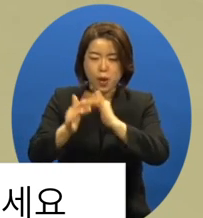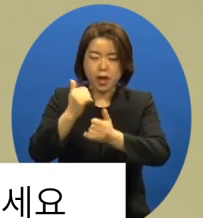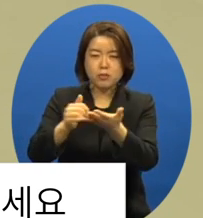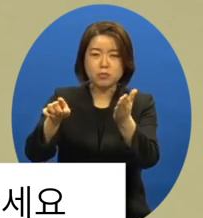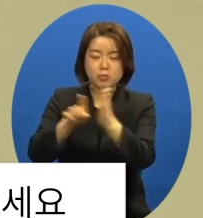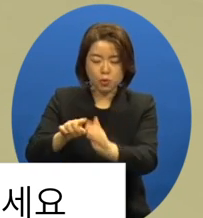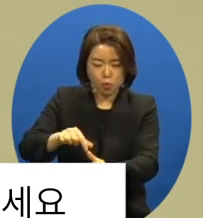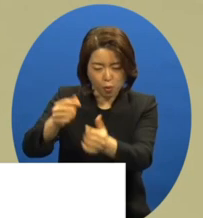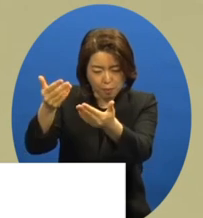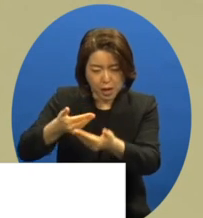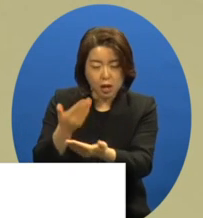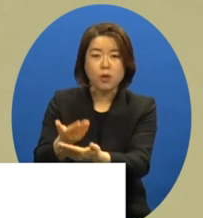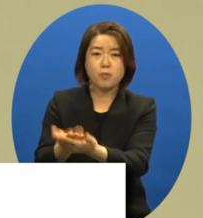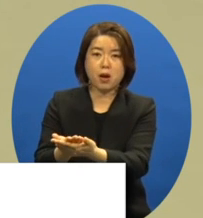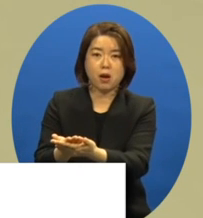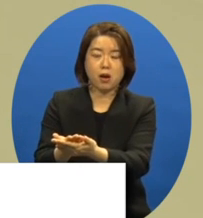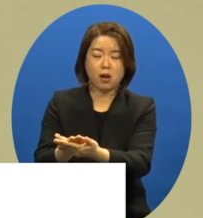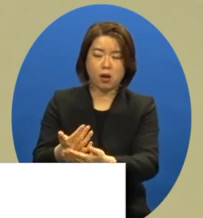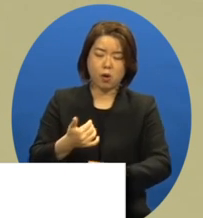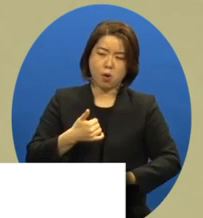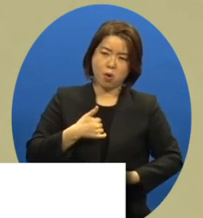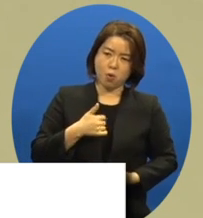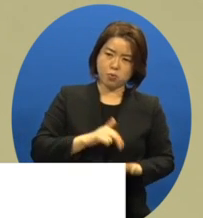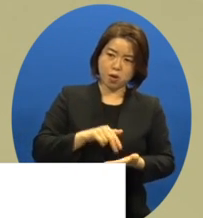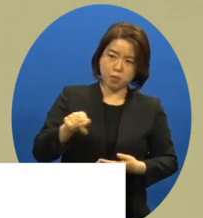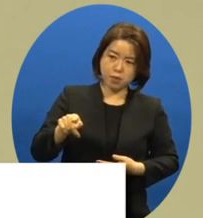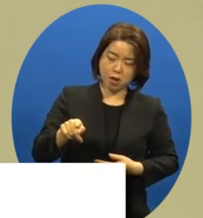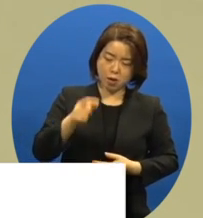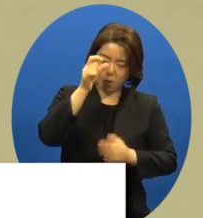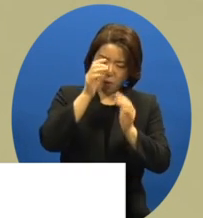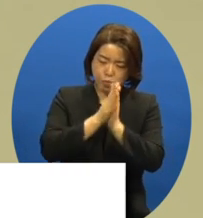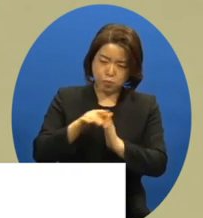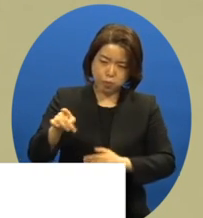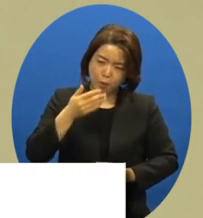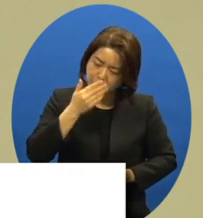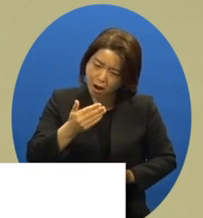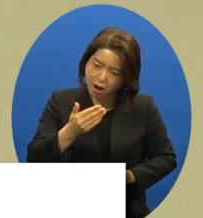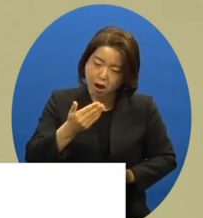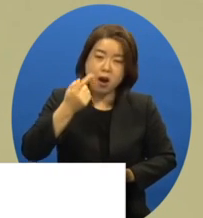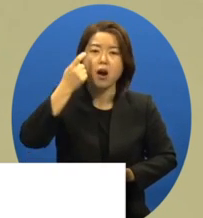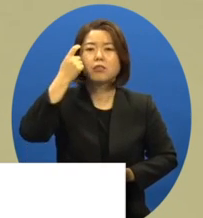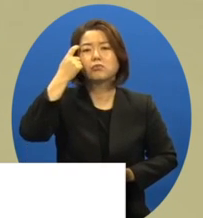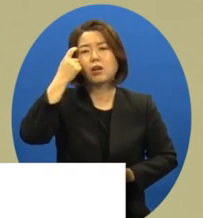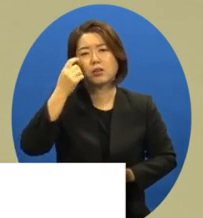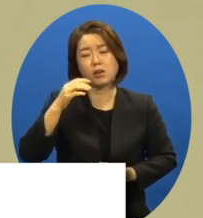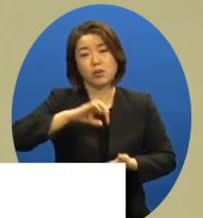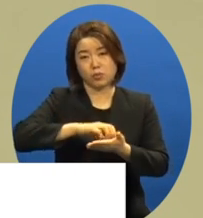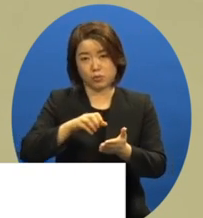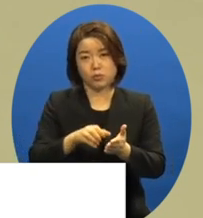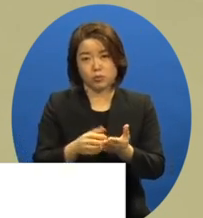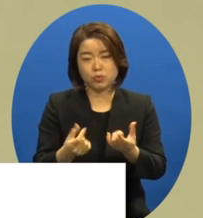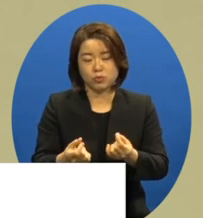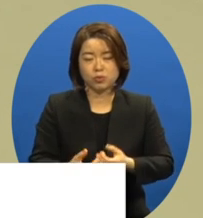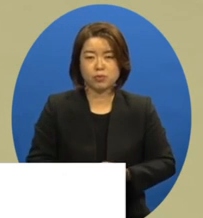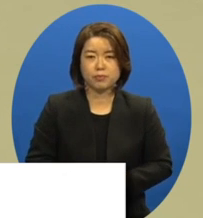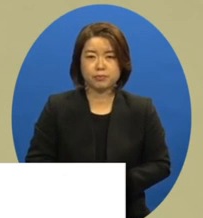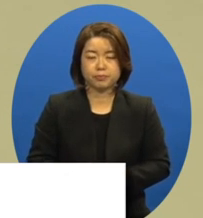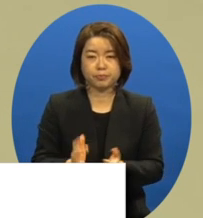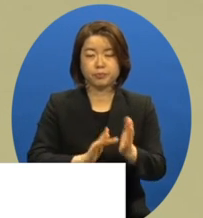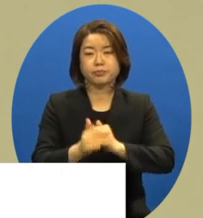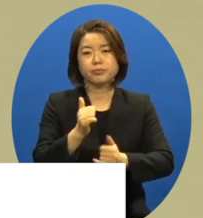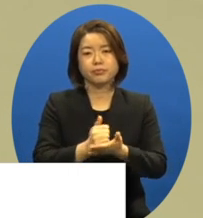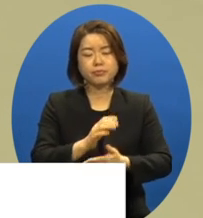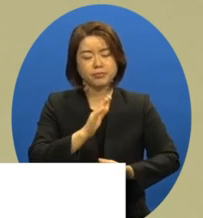해주세요. 제가 생각하기에도 어떻게 저렇게 기도하나 그런 생각이 들었습니다. 예수님을